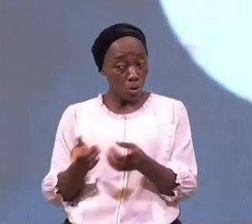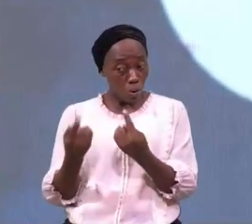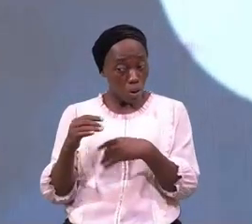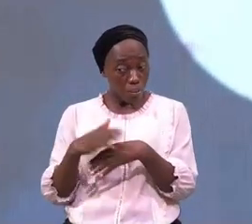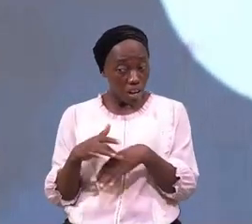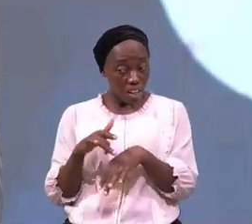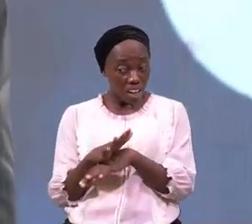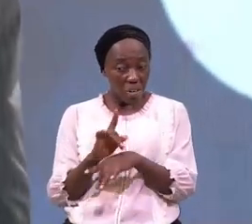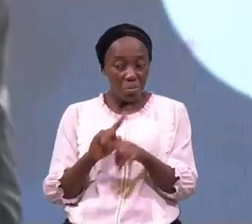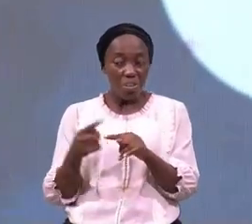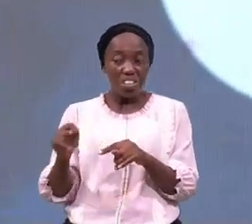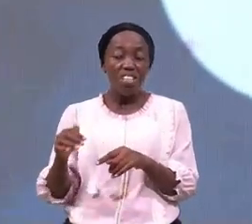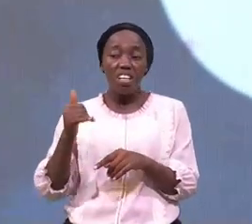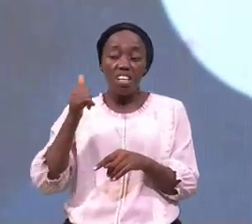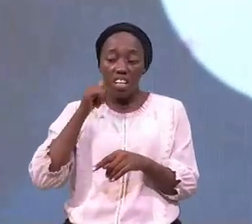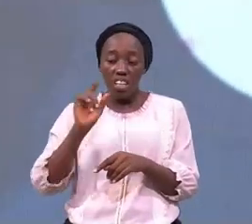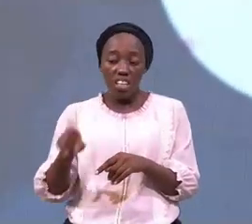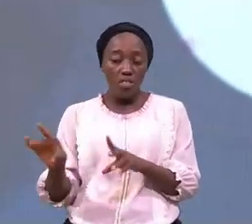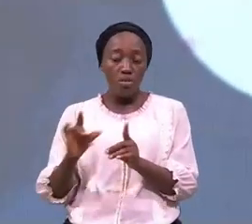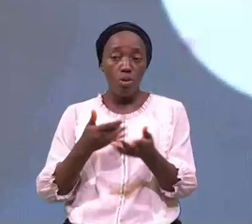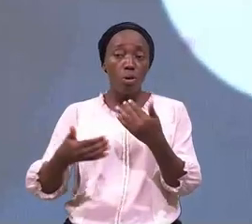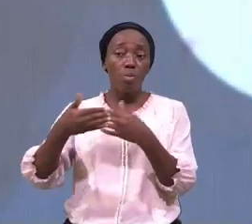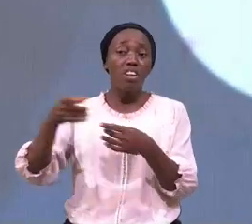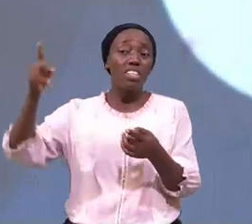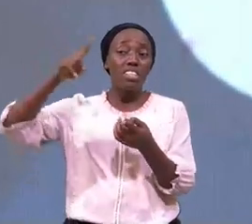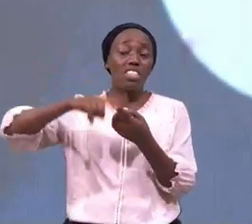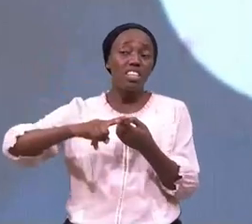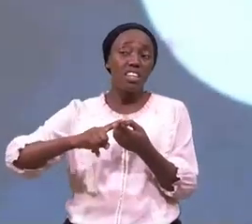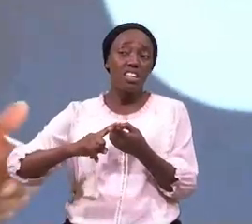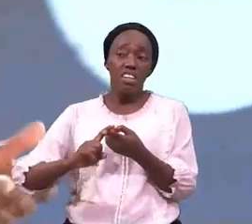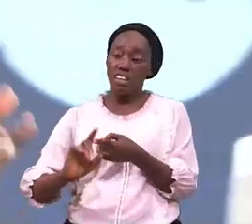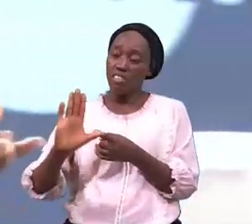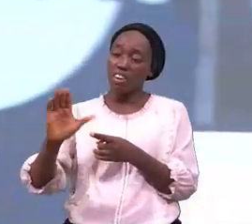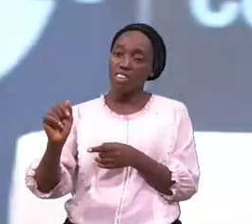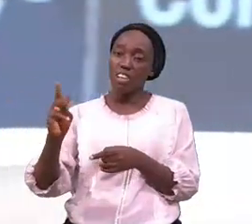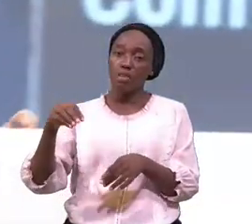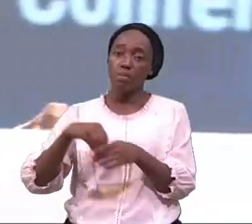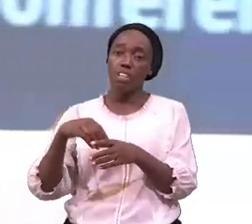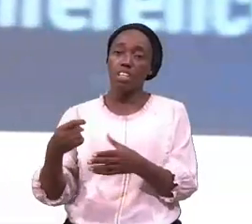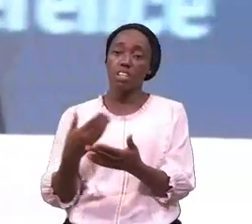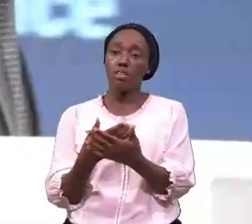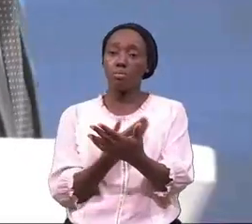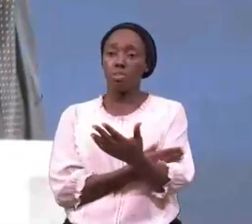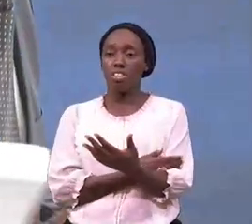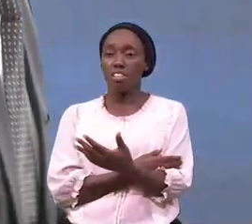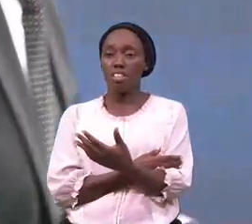Et elle ne revient pas avant 5 heures du matin. Elle sonne à la porte.